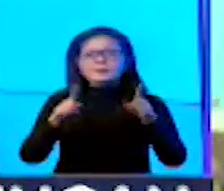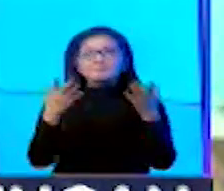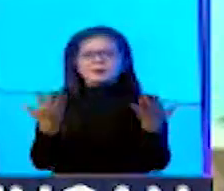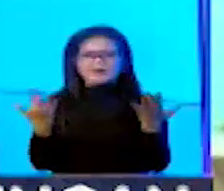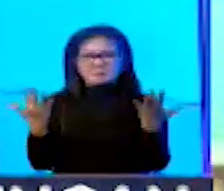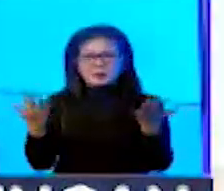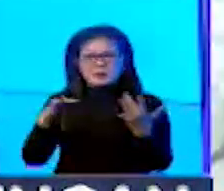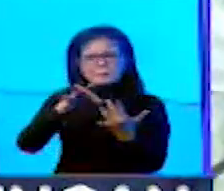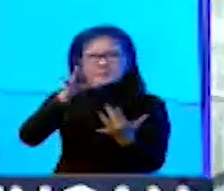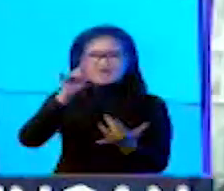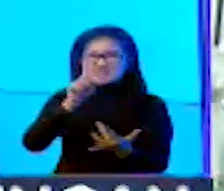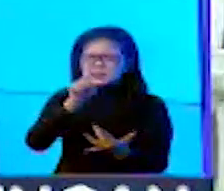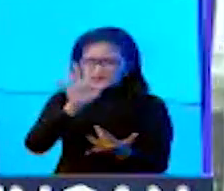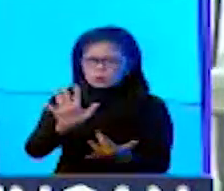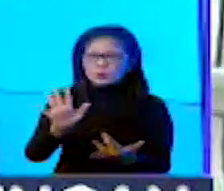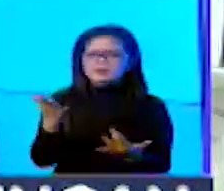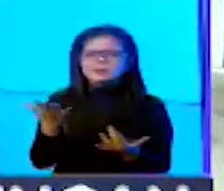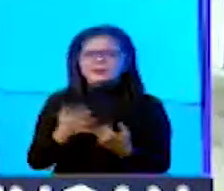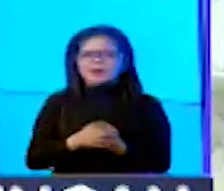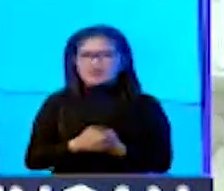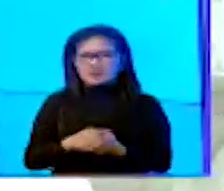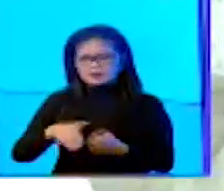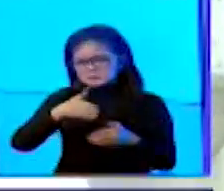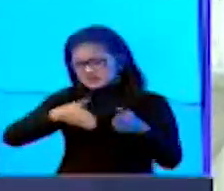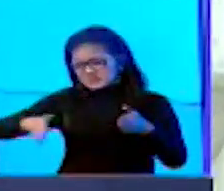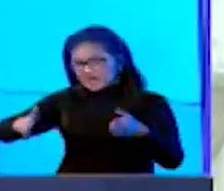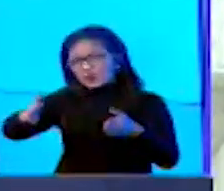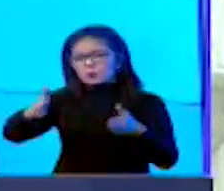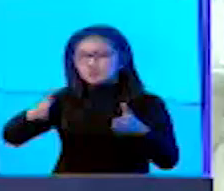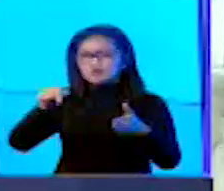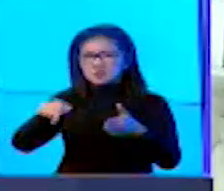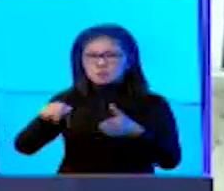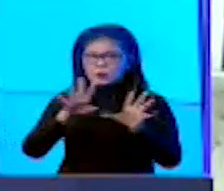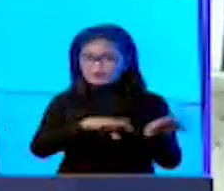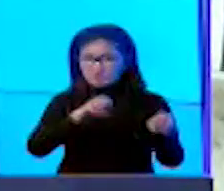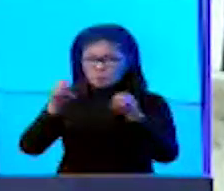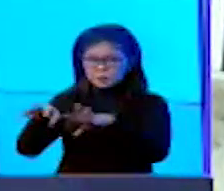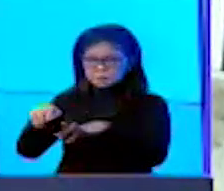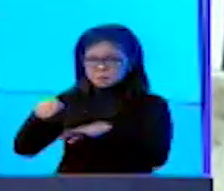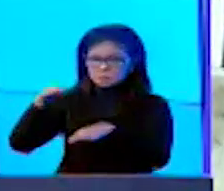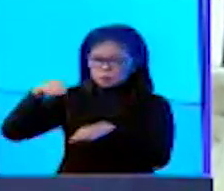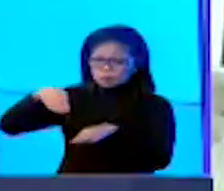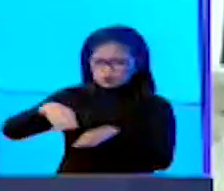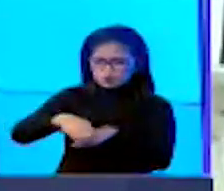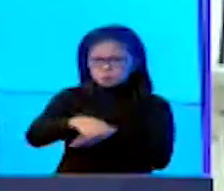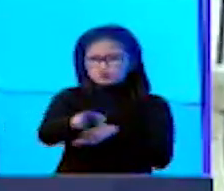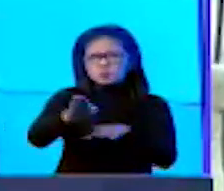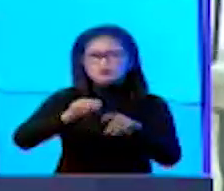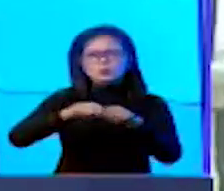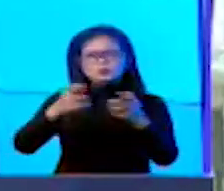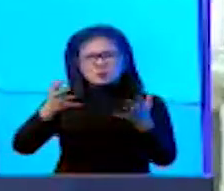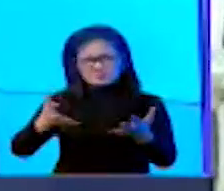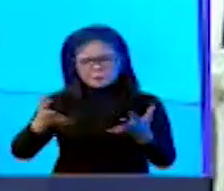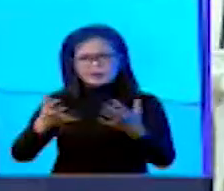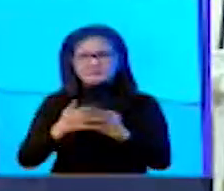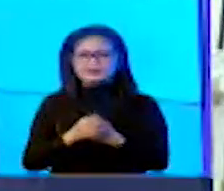warga. Jalur evakuasi Merapi yang turun dari Tegalmunyi itu kondisinya rusak. Terus gimana Pak antisipasi dari warga, Pak? Jalur evakuasi yang